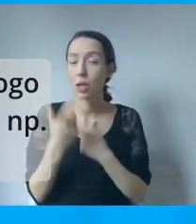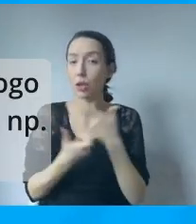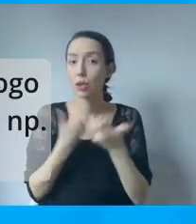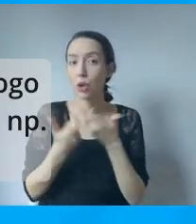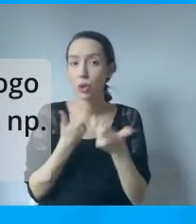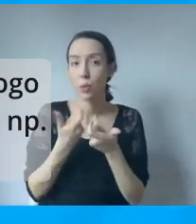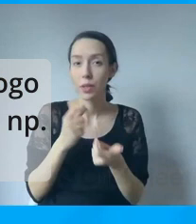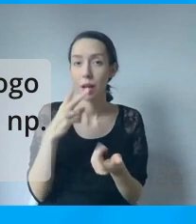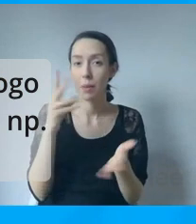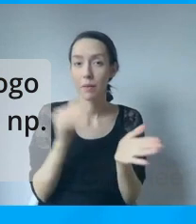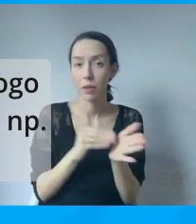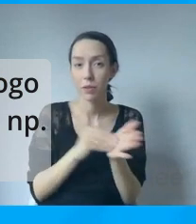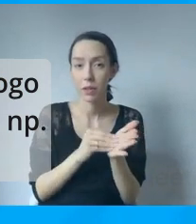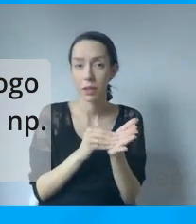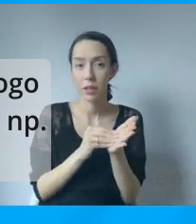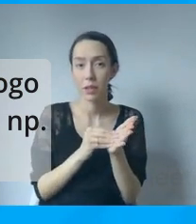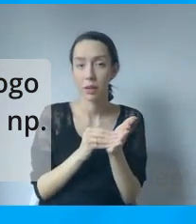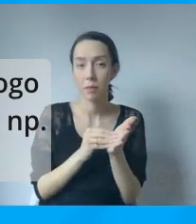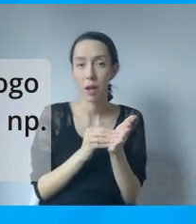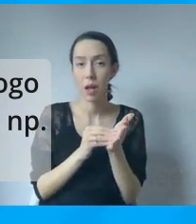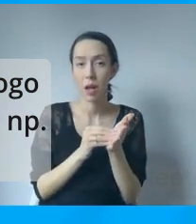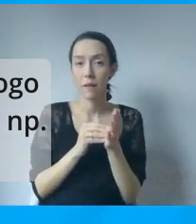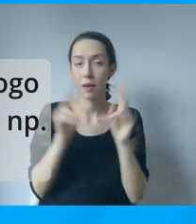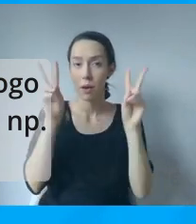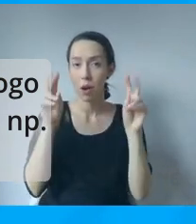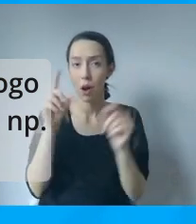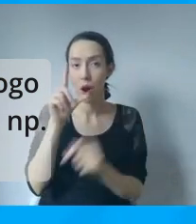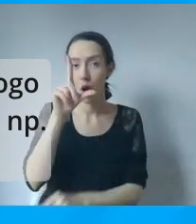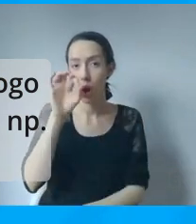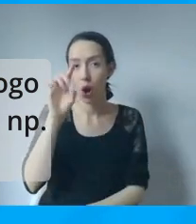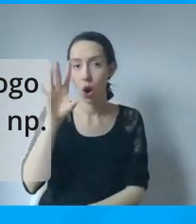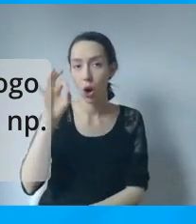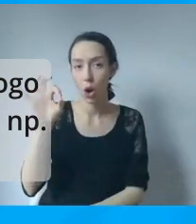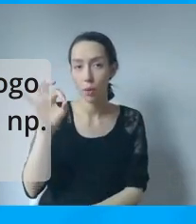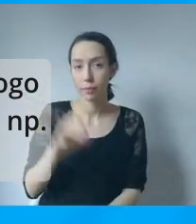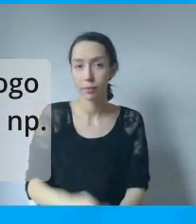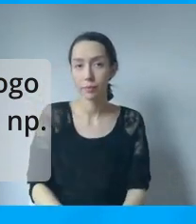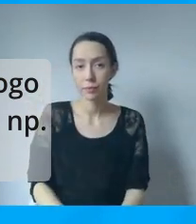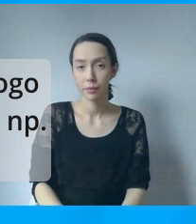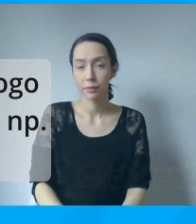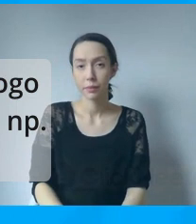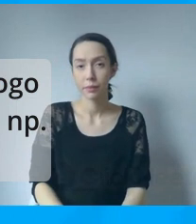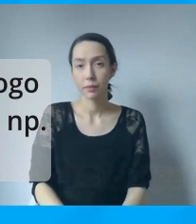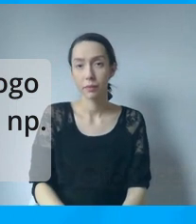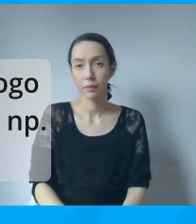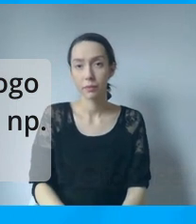zawodowym pojawiło się logo firmy? Mam to przy ING, ale nie mam z poprzednich miejsc.